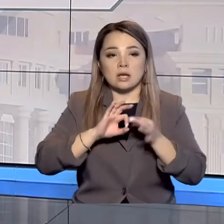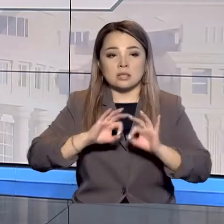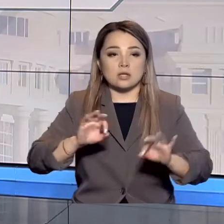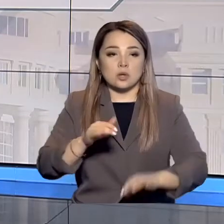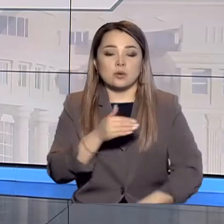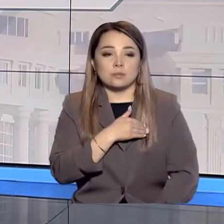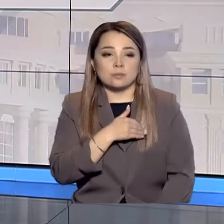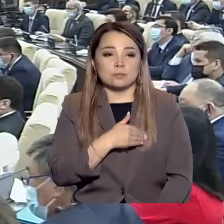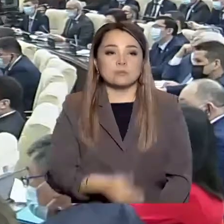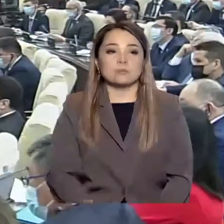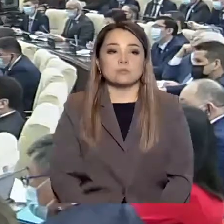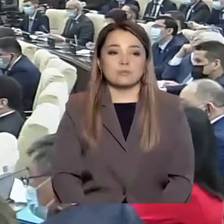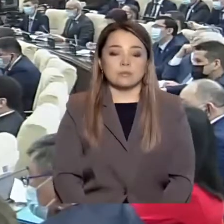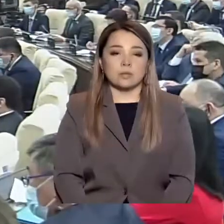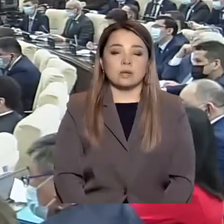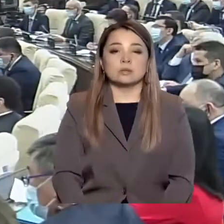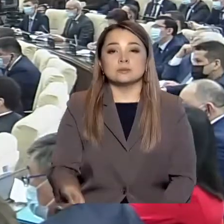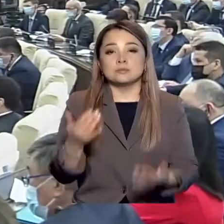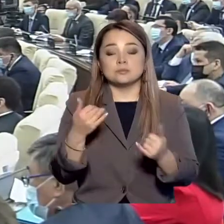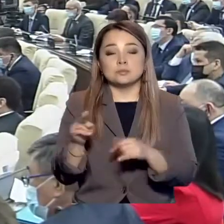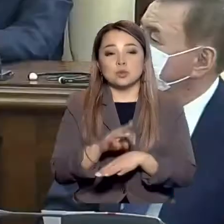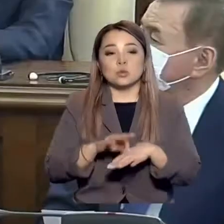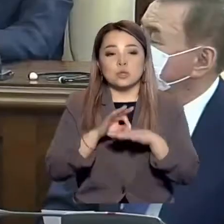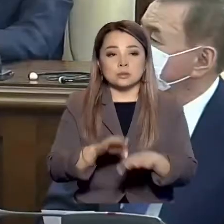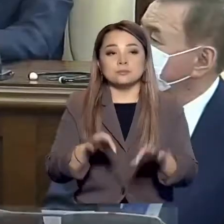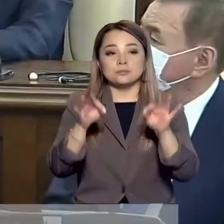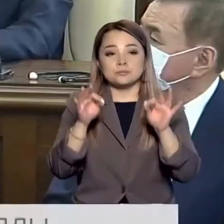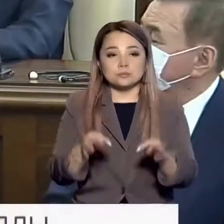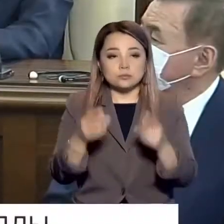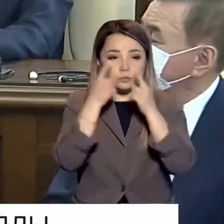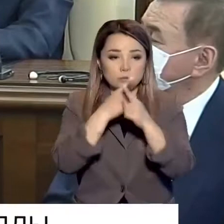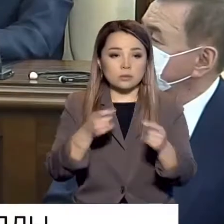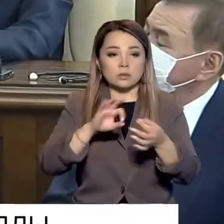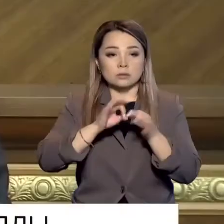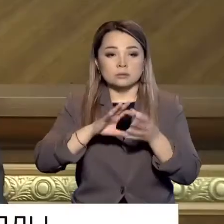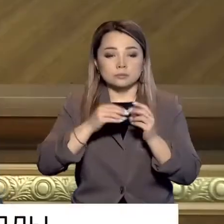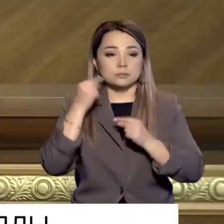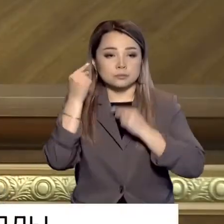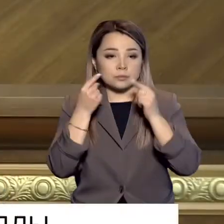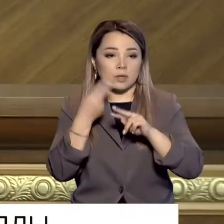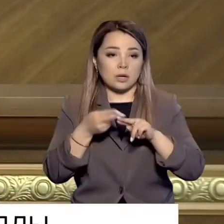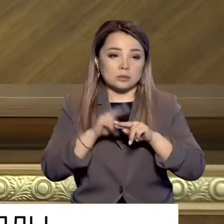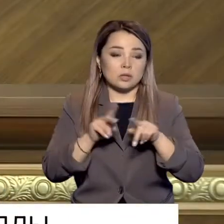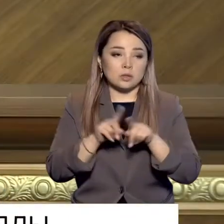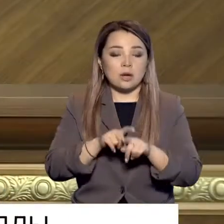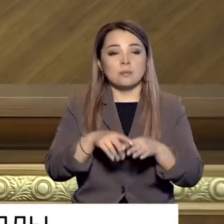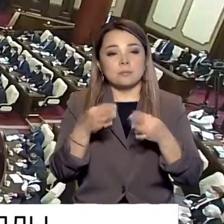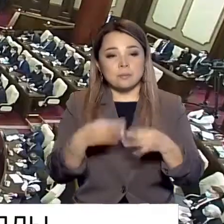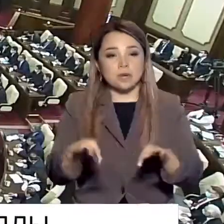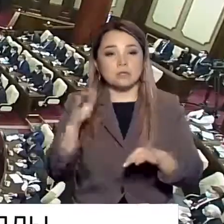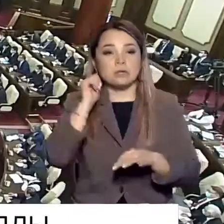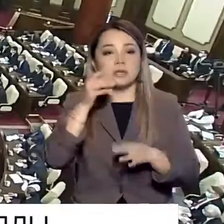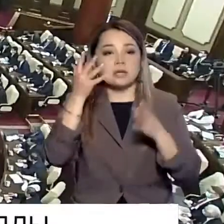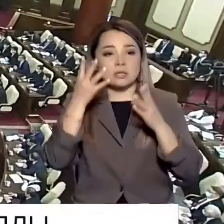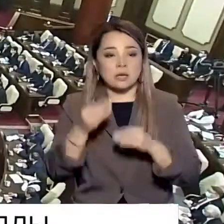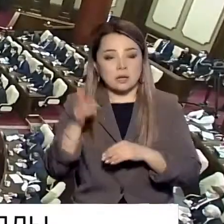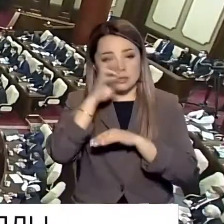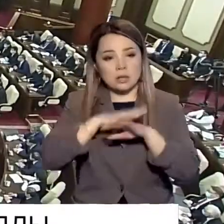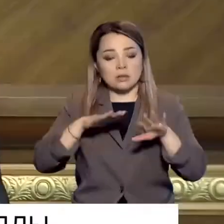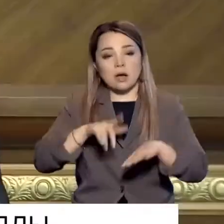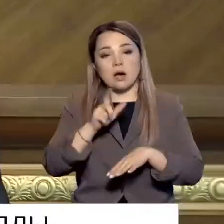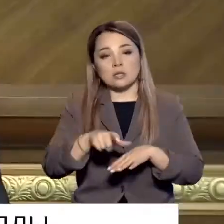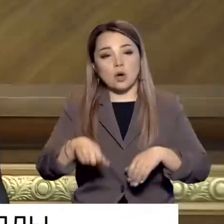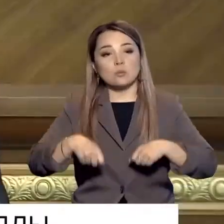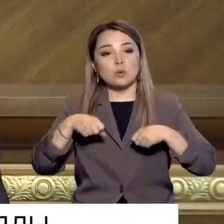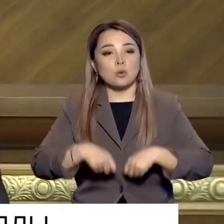tarqatadı. Bir tüzü, birlik adil bolsun. Joldaudun tüpkü mänin osu. Prezident erkin eldin ertengin adam hukukunun korgaluu